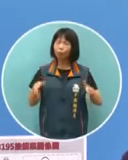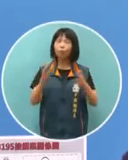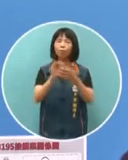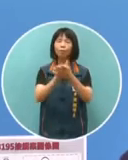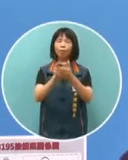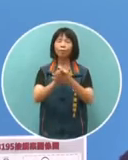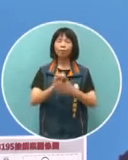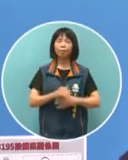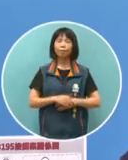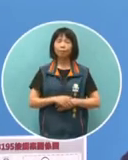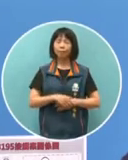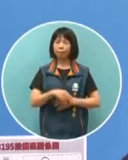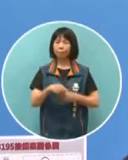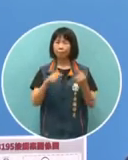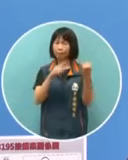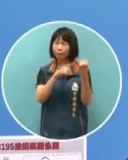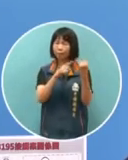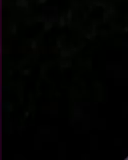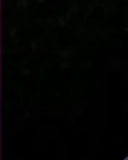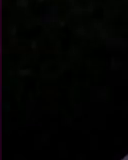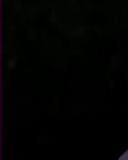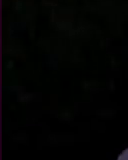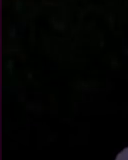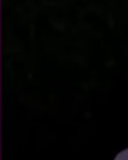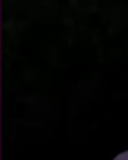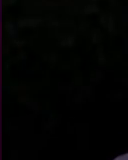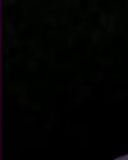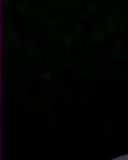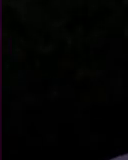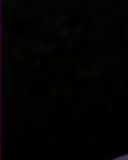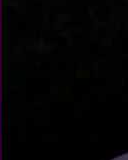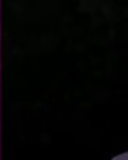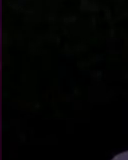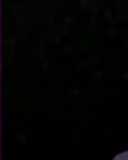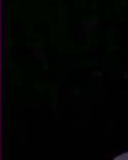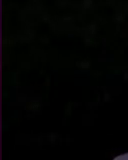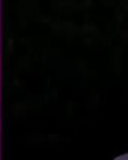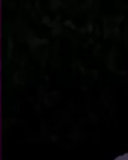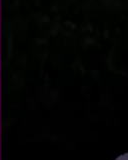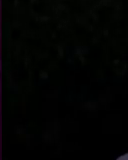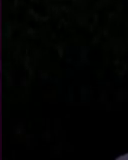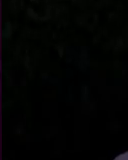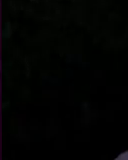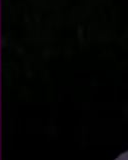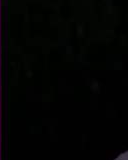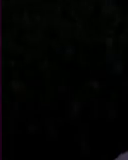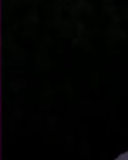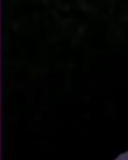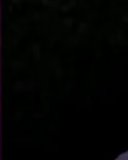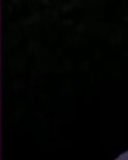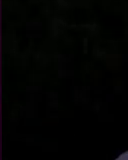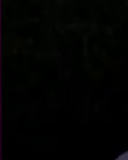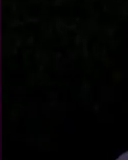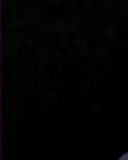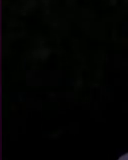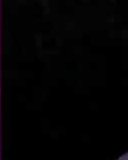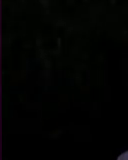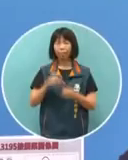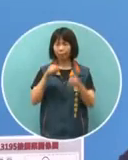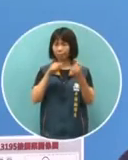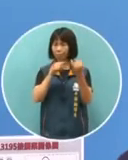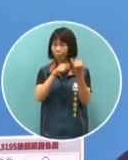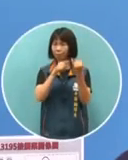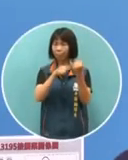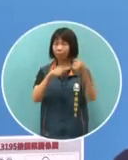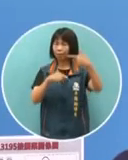婴确诊，15号一岁大表姐也没有逃过，经过 PCR 采检后确诊，那么当地多个家